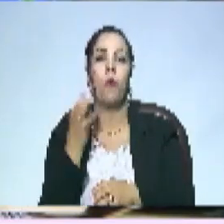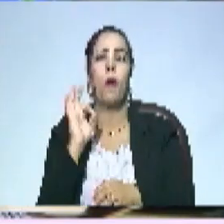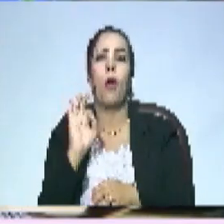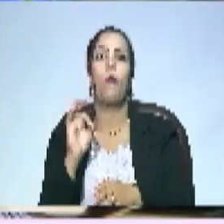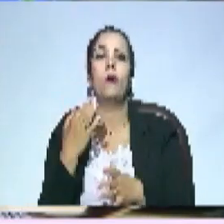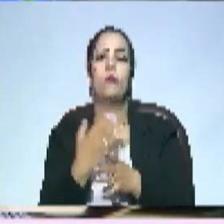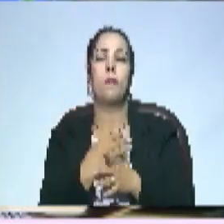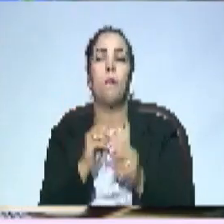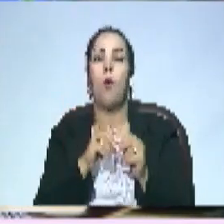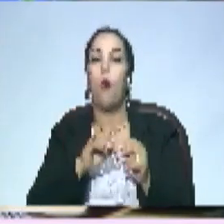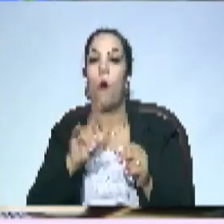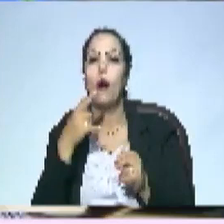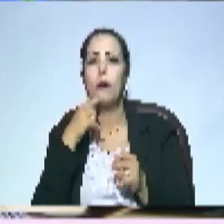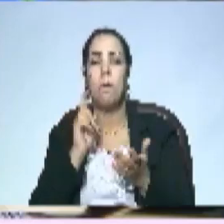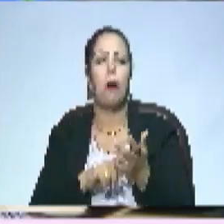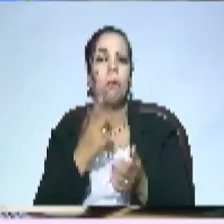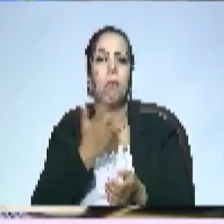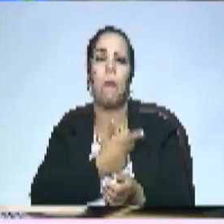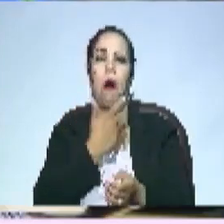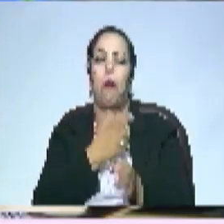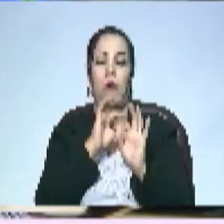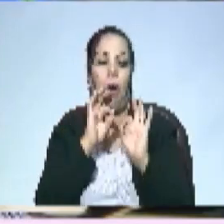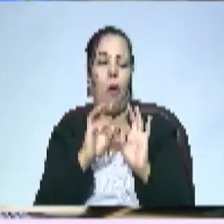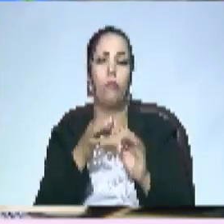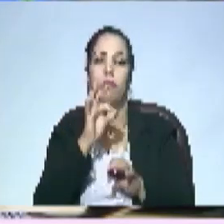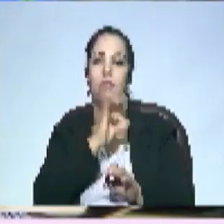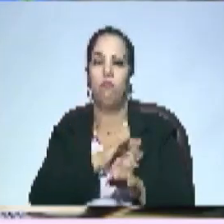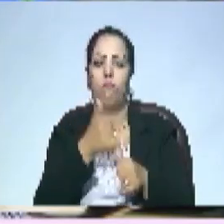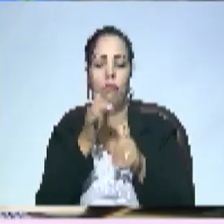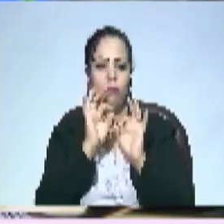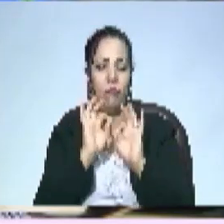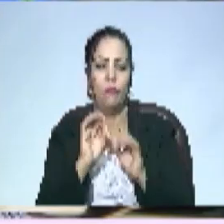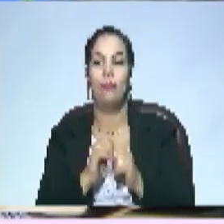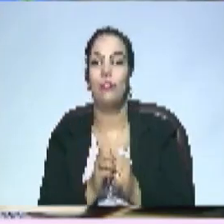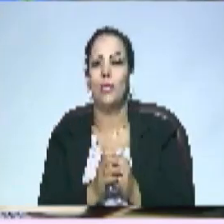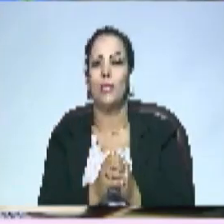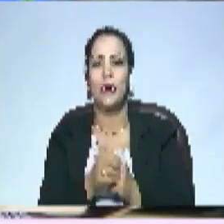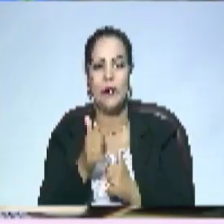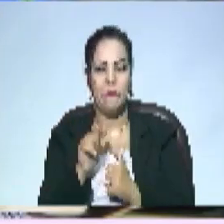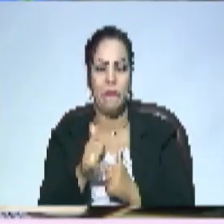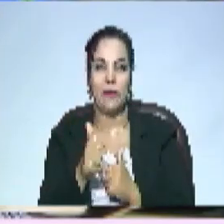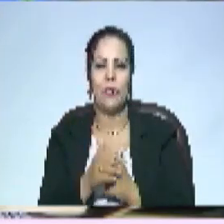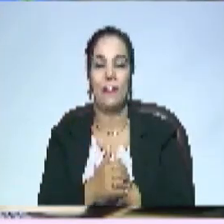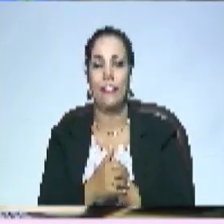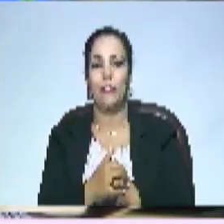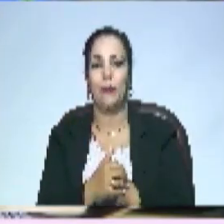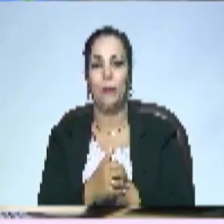اللي صنف، على فكرة صنف فخم جدا ودسم جدا.